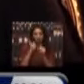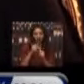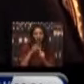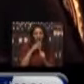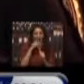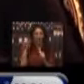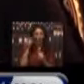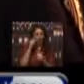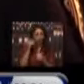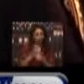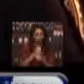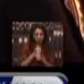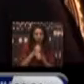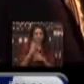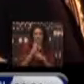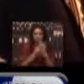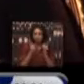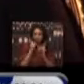و